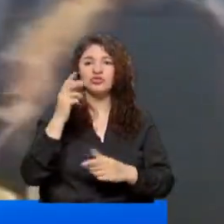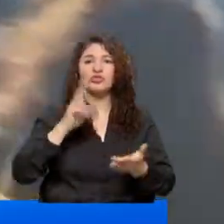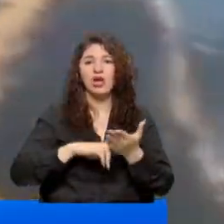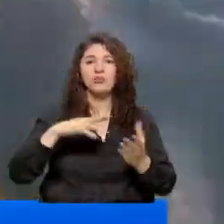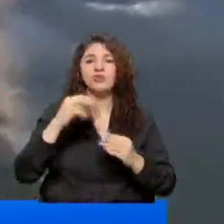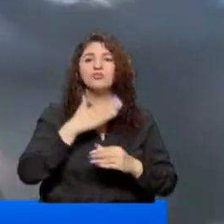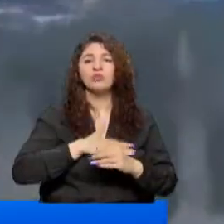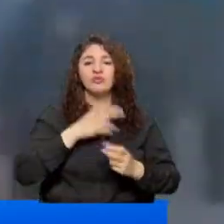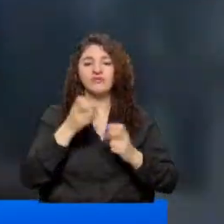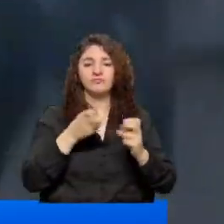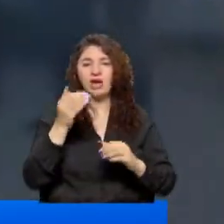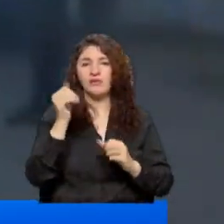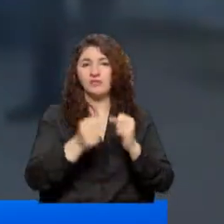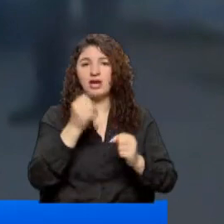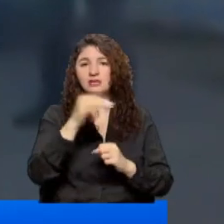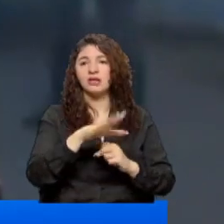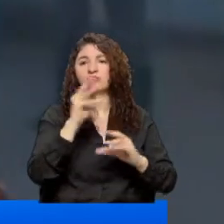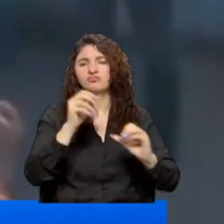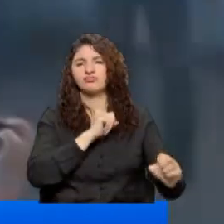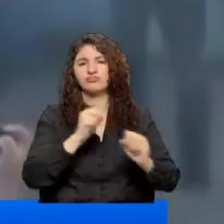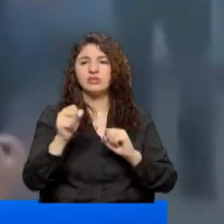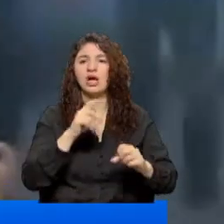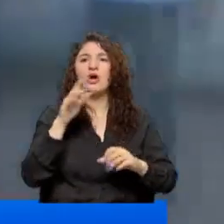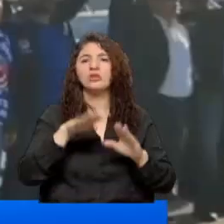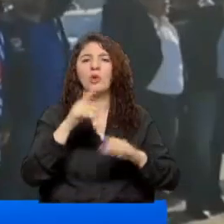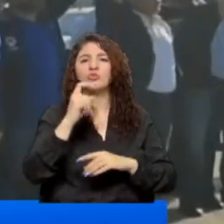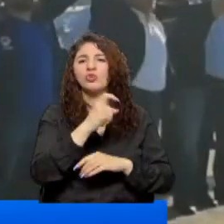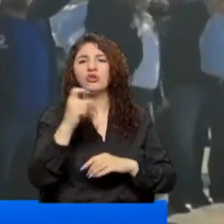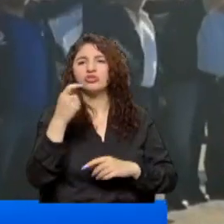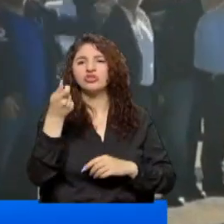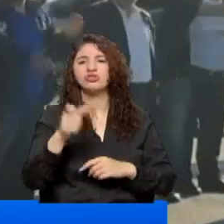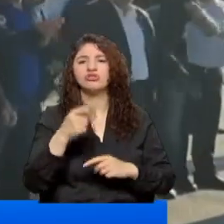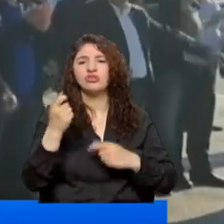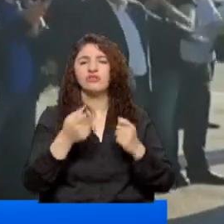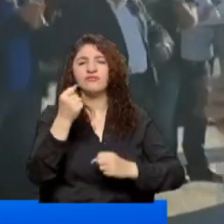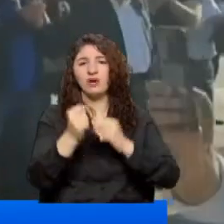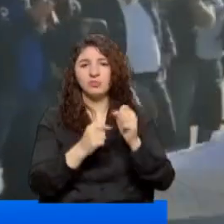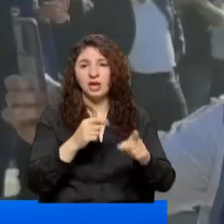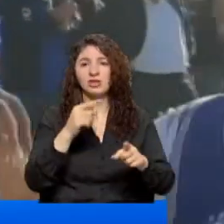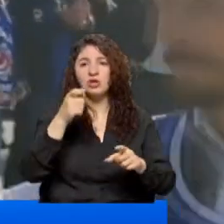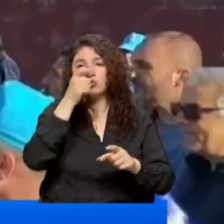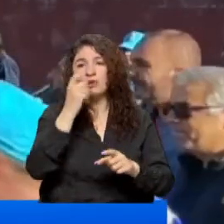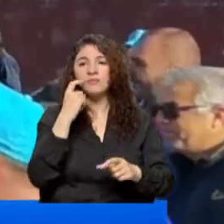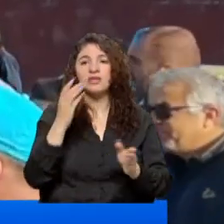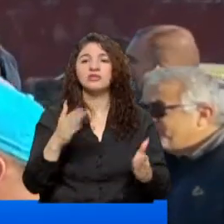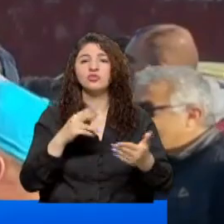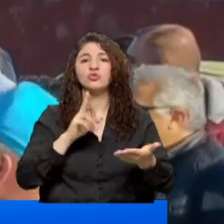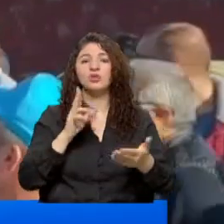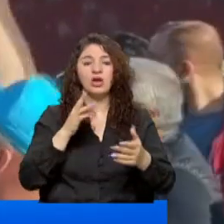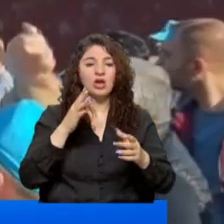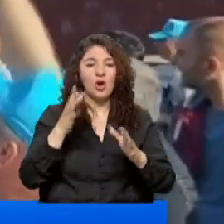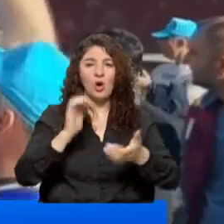Bursa'daki fabrikaya gelerek karara tepki gösterdi yaklaşık 900 işçinin çalıştığı fabrikada Türk Metal Sendikası'nın